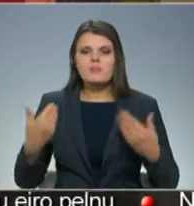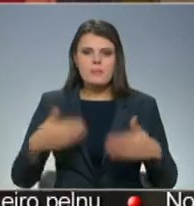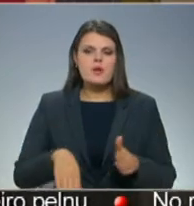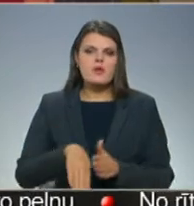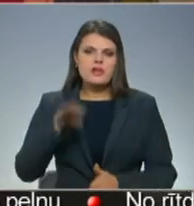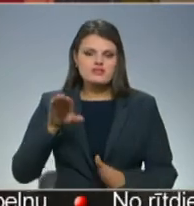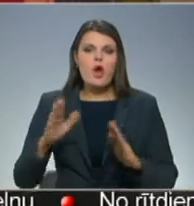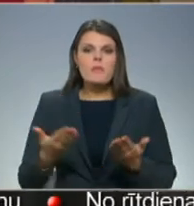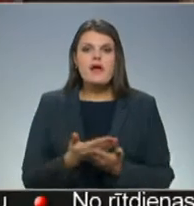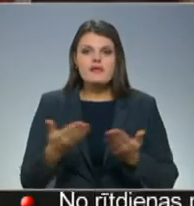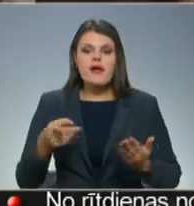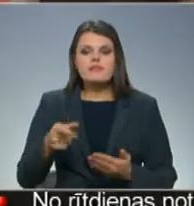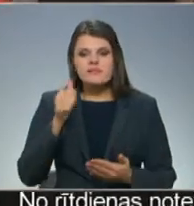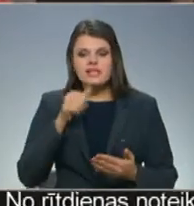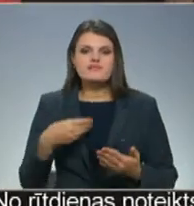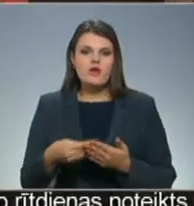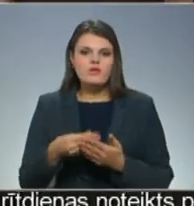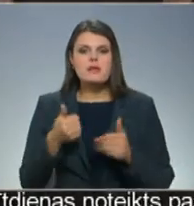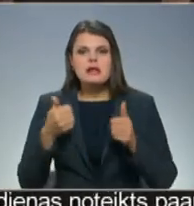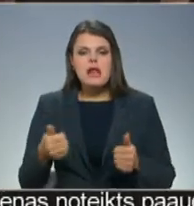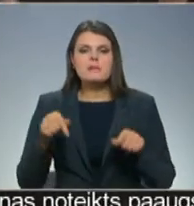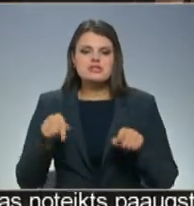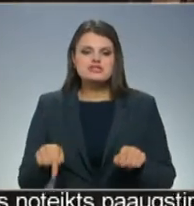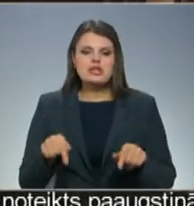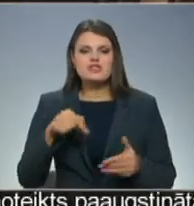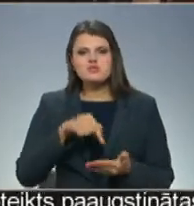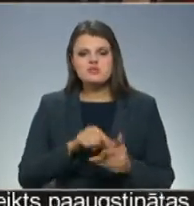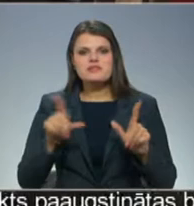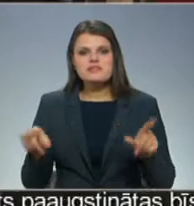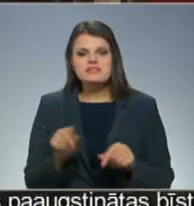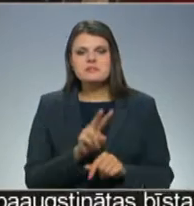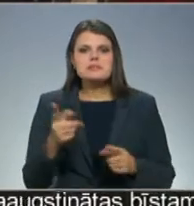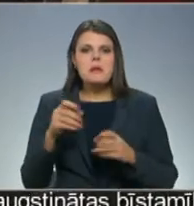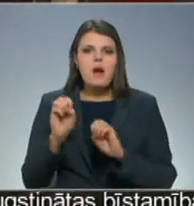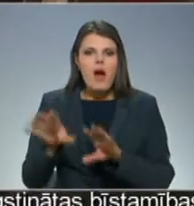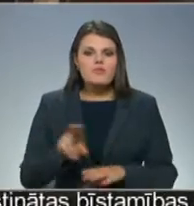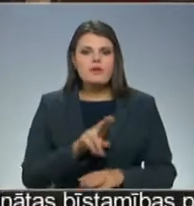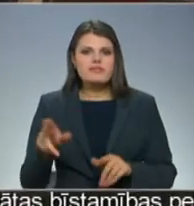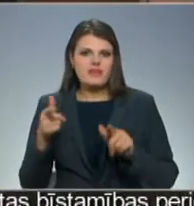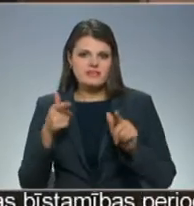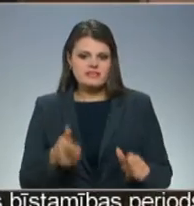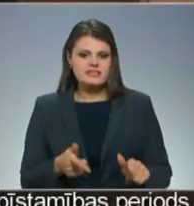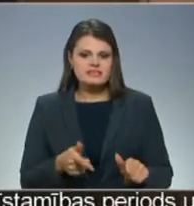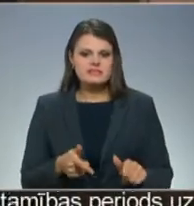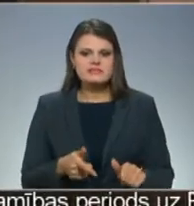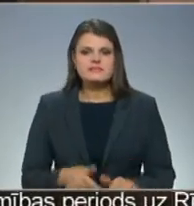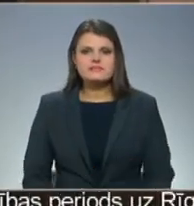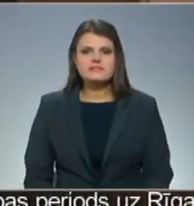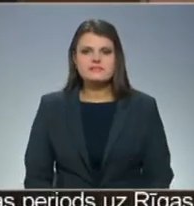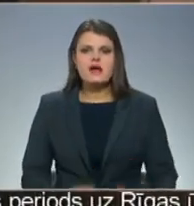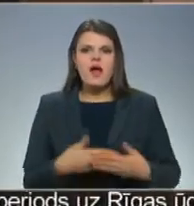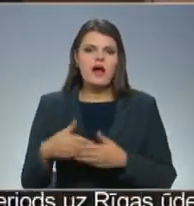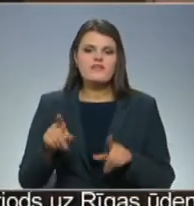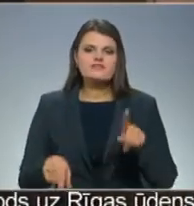izauguši, bet kādam tas vēl noderēs? Ir labi, ka ir šāds punkts. Vismaz ir kam atdot, nevis izmest. Paru paketov.